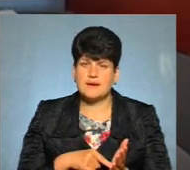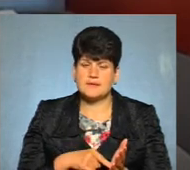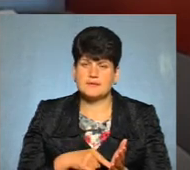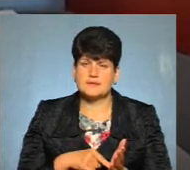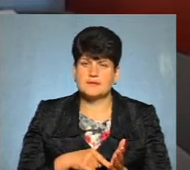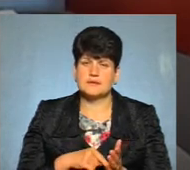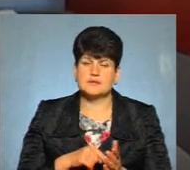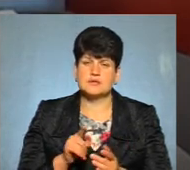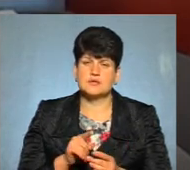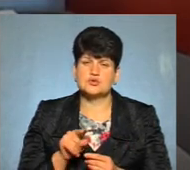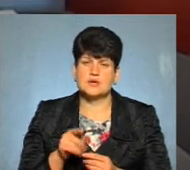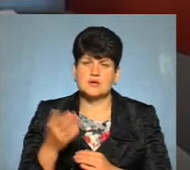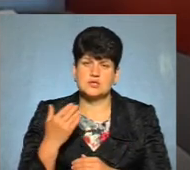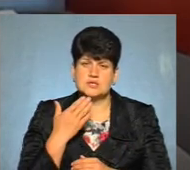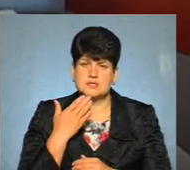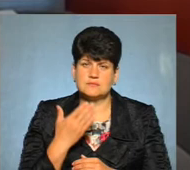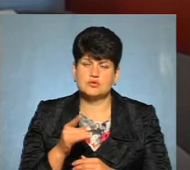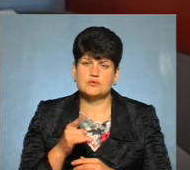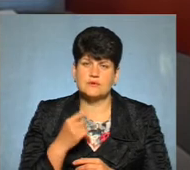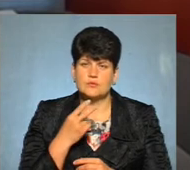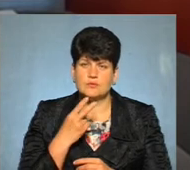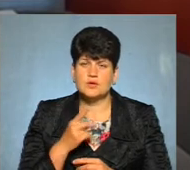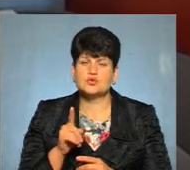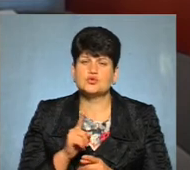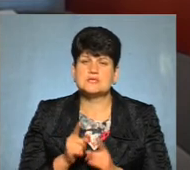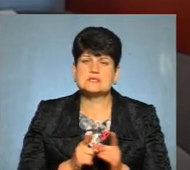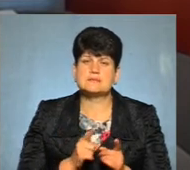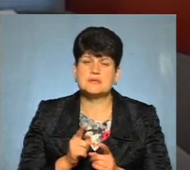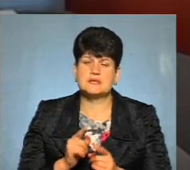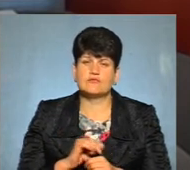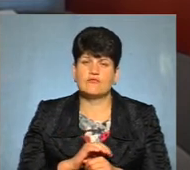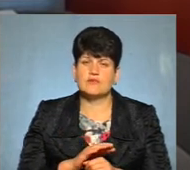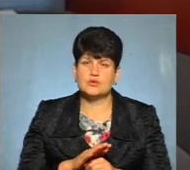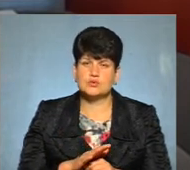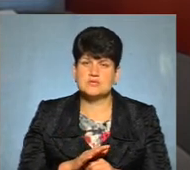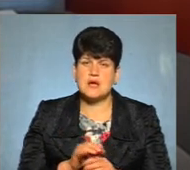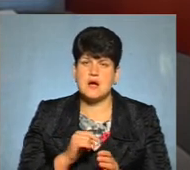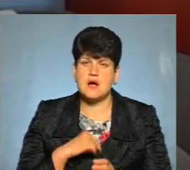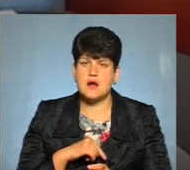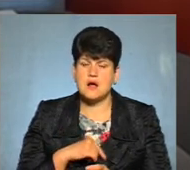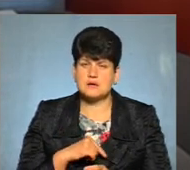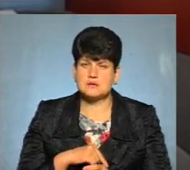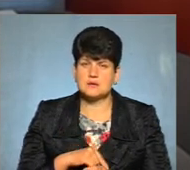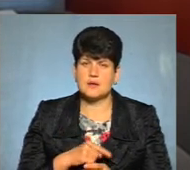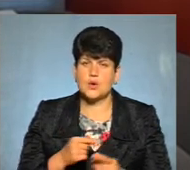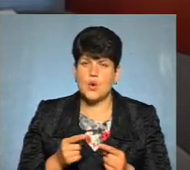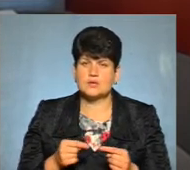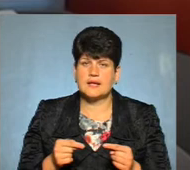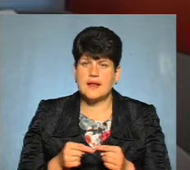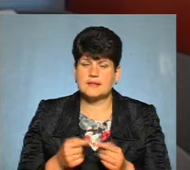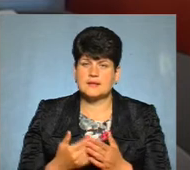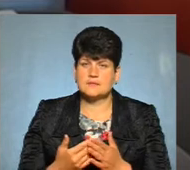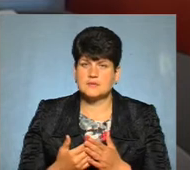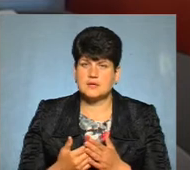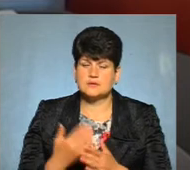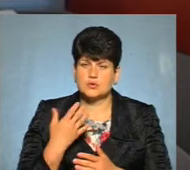те, що я перед тим запитувала, що ви помітили, що змінилося в вірусі, характер вірусу. Конкретний приклад в Баворові, коли було